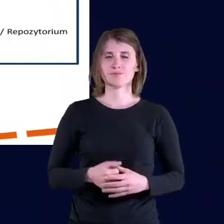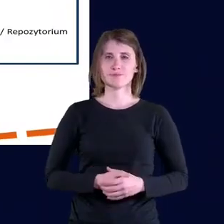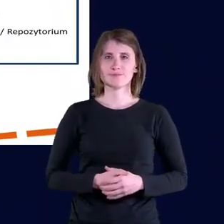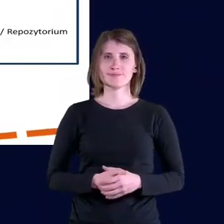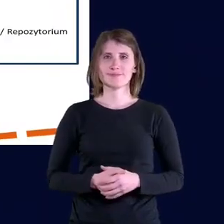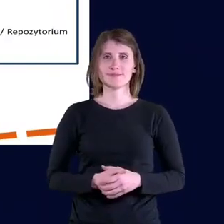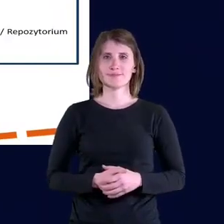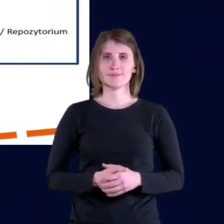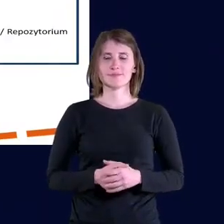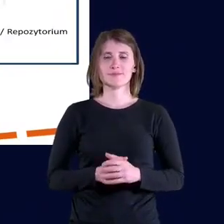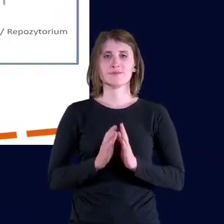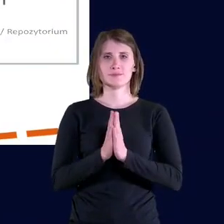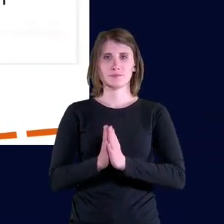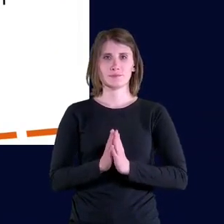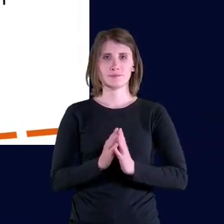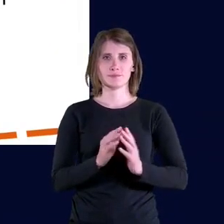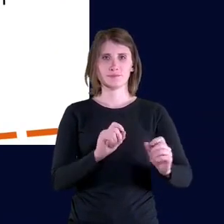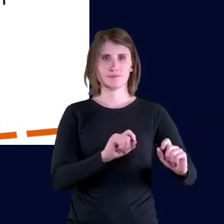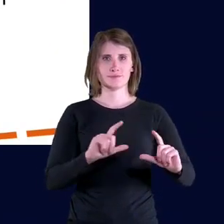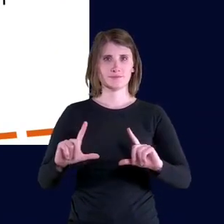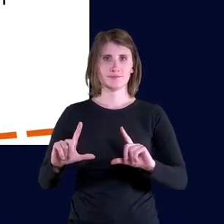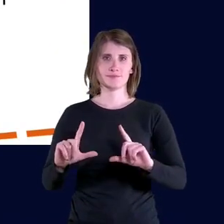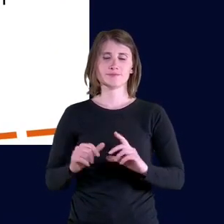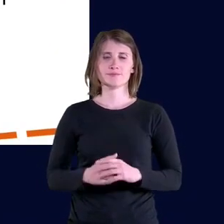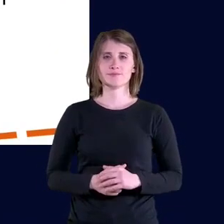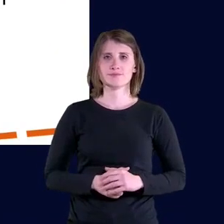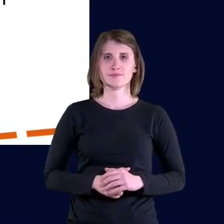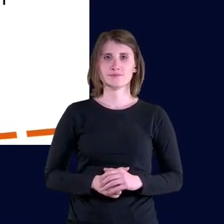Bardzo proszę następnym Shine